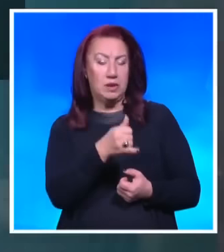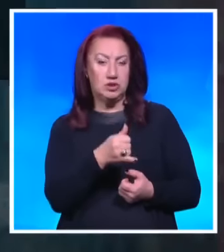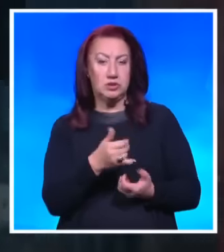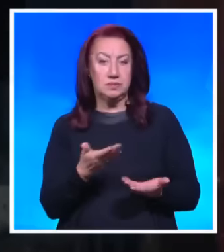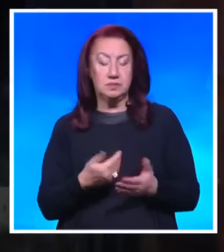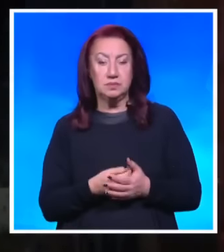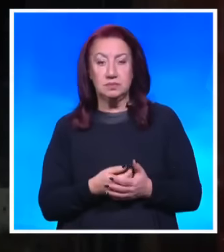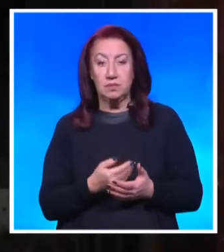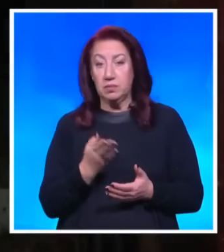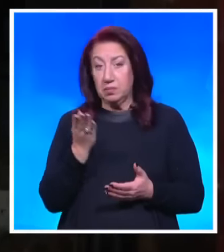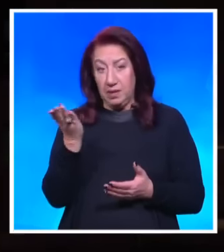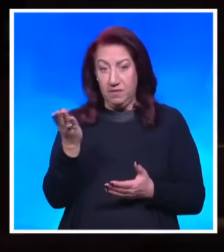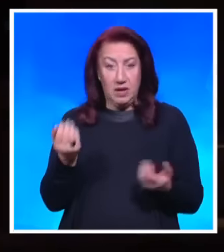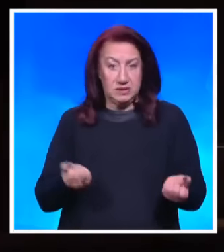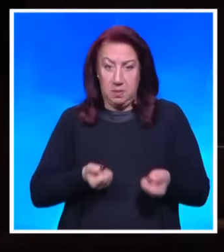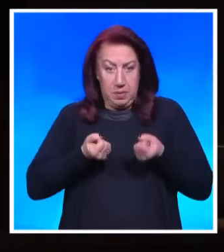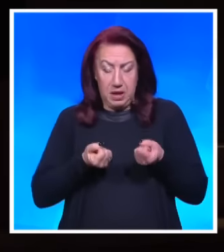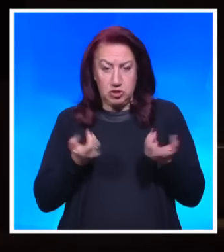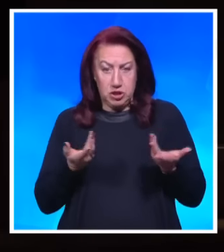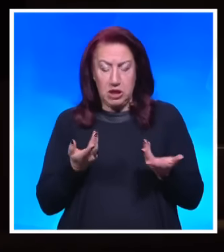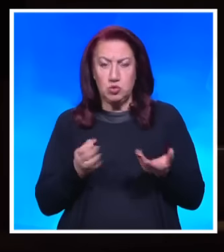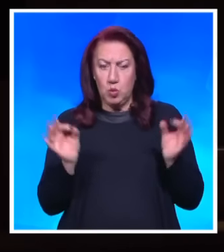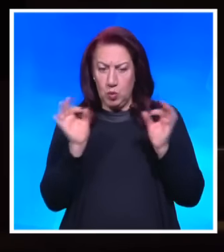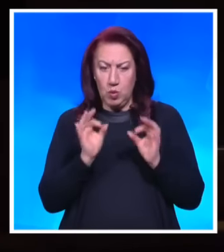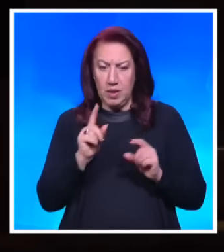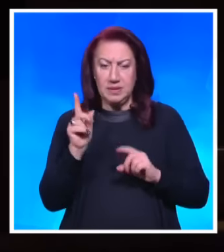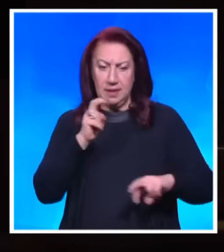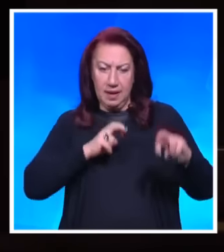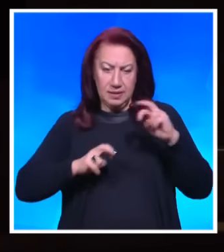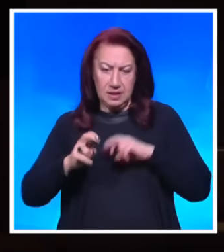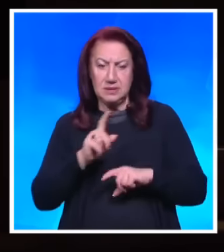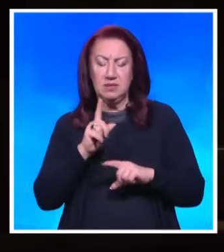начин? Не. Никой не ви е търсил, никой не ви е притеснявал?